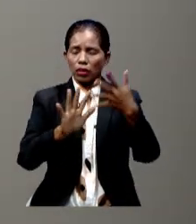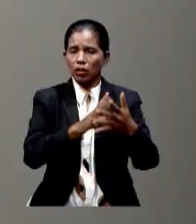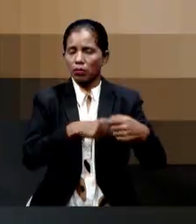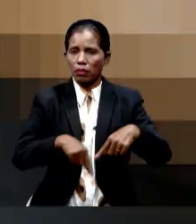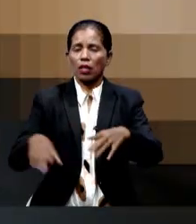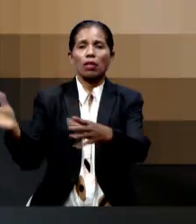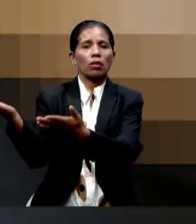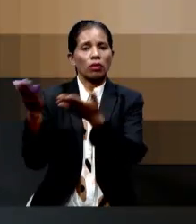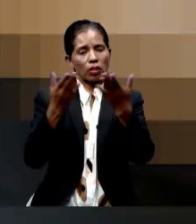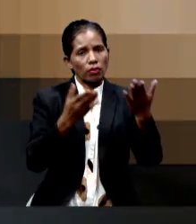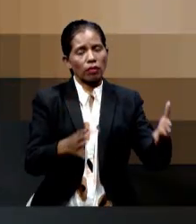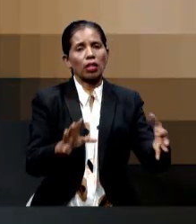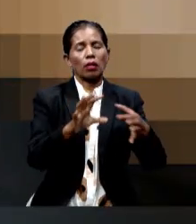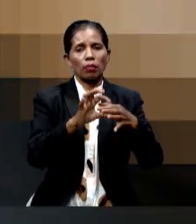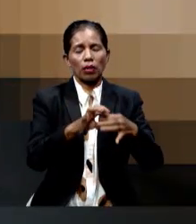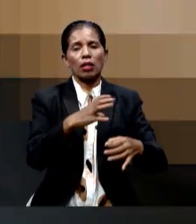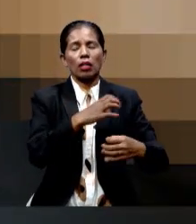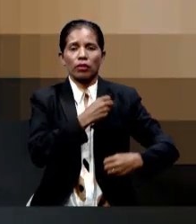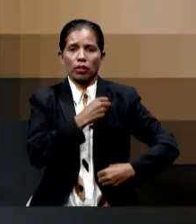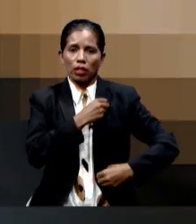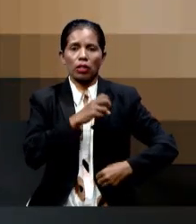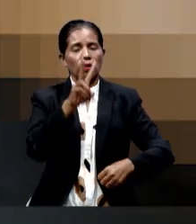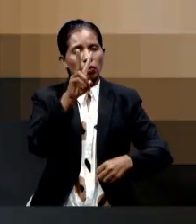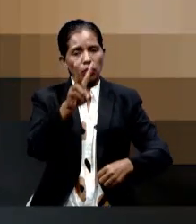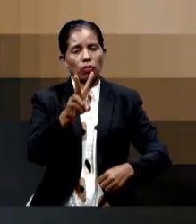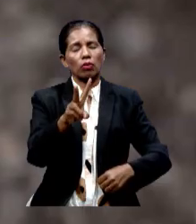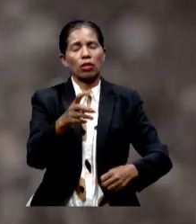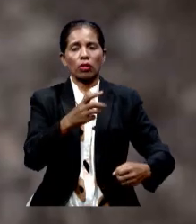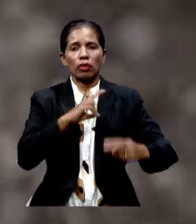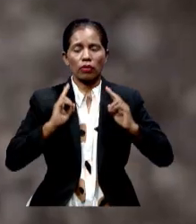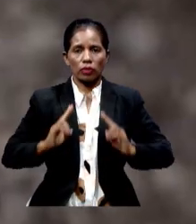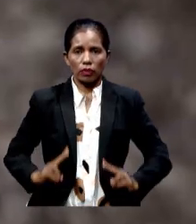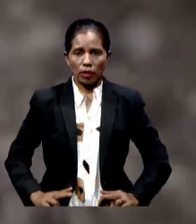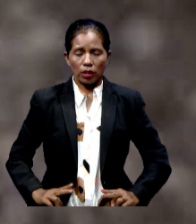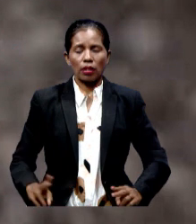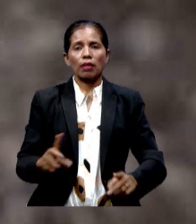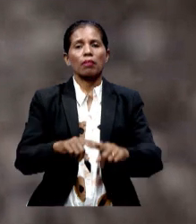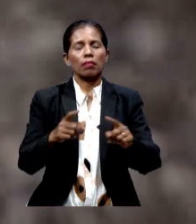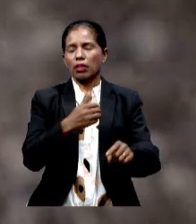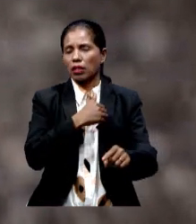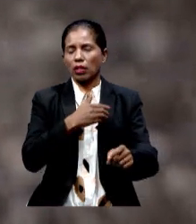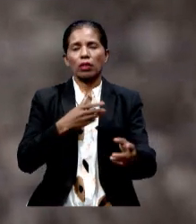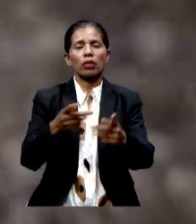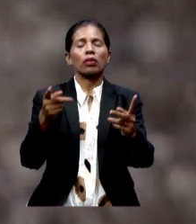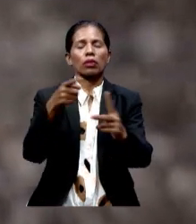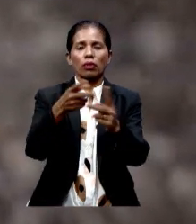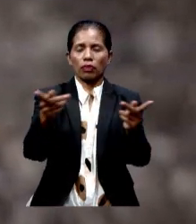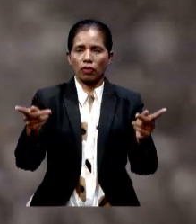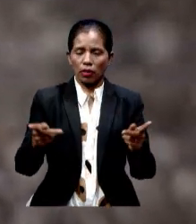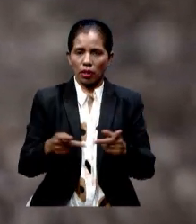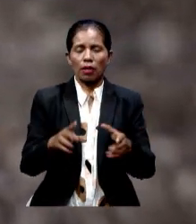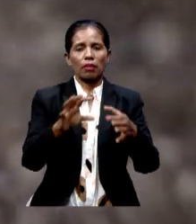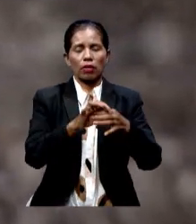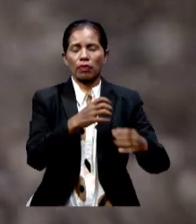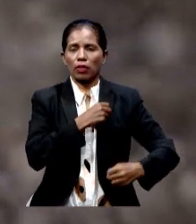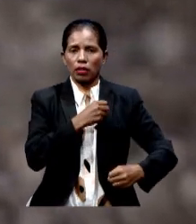fali membro FFDT Line em rua o farda completo, onde fila fali ba festa, mas be se da octo fatin, membro FFDT Line,